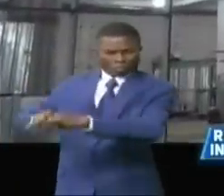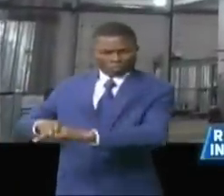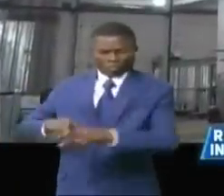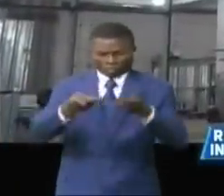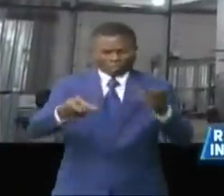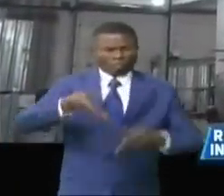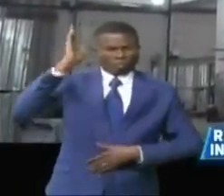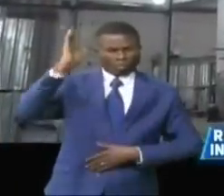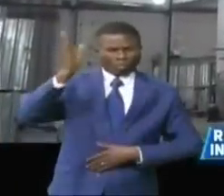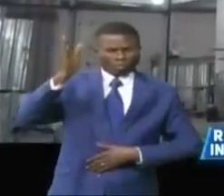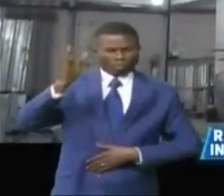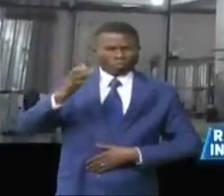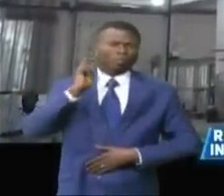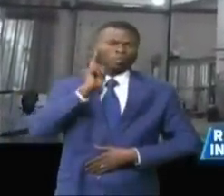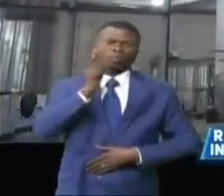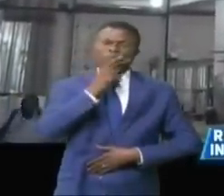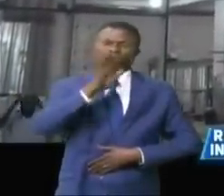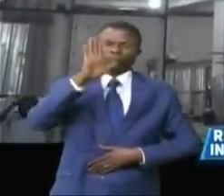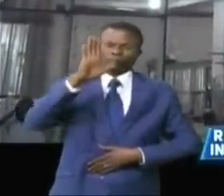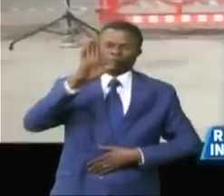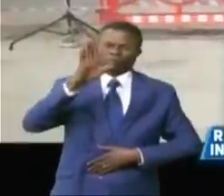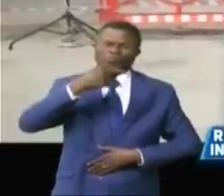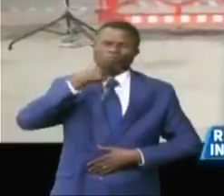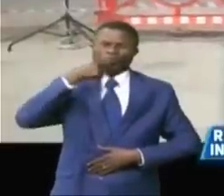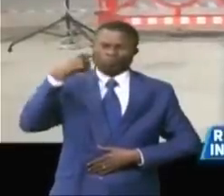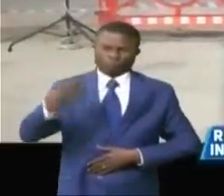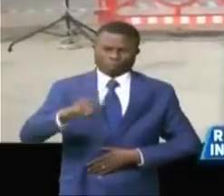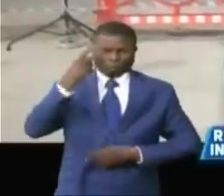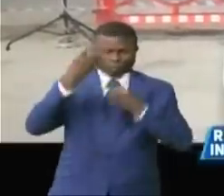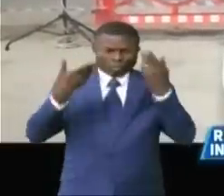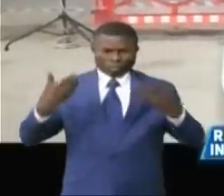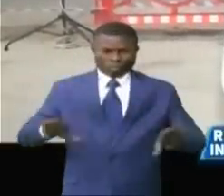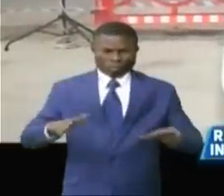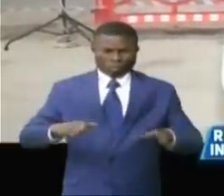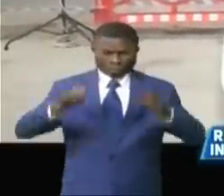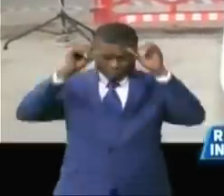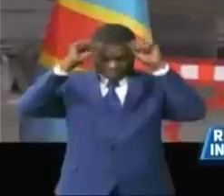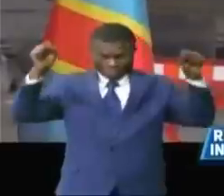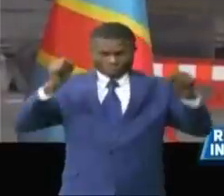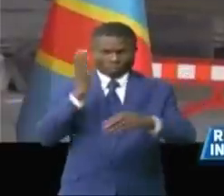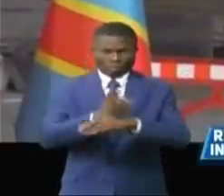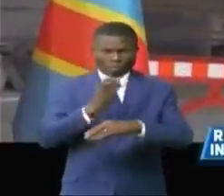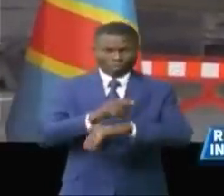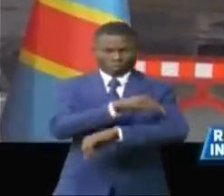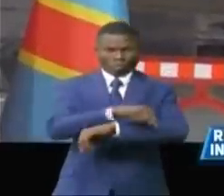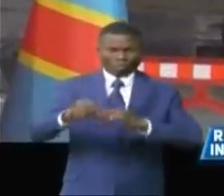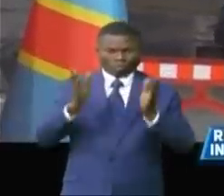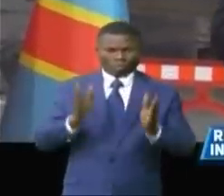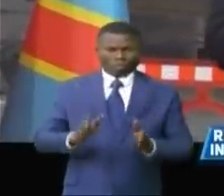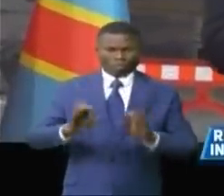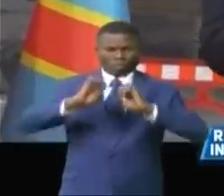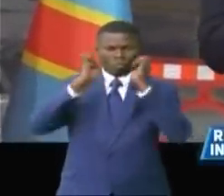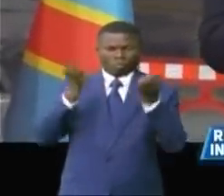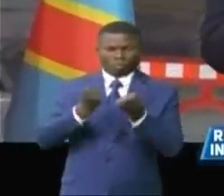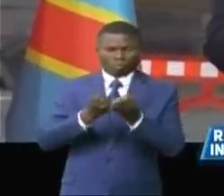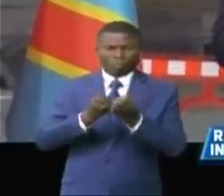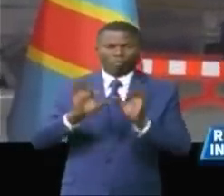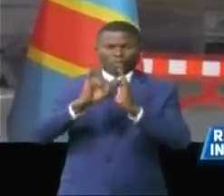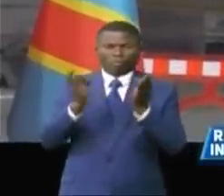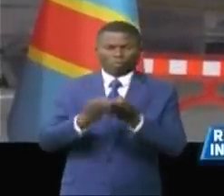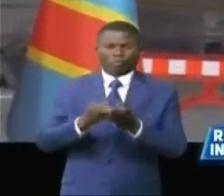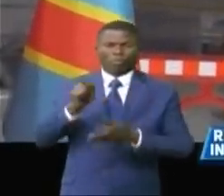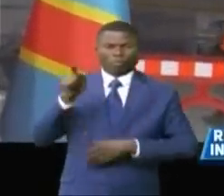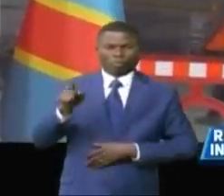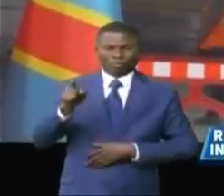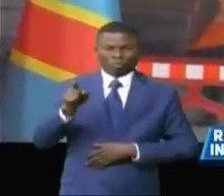conférence et un hôtel 5 étoiles. Visite terminée, le président du conseil d'administration de cette entreprise familiale turque